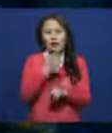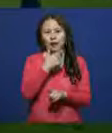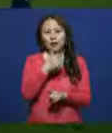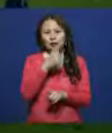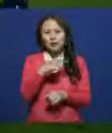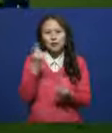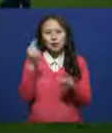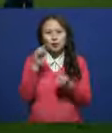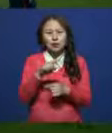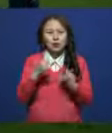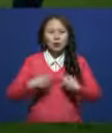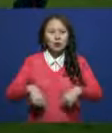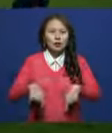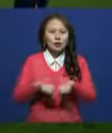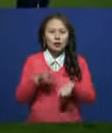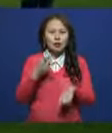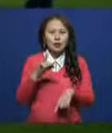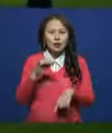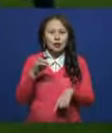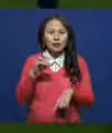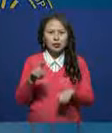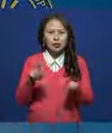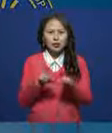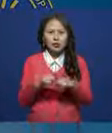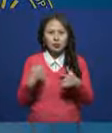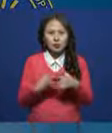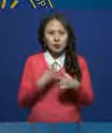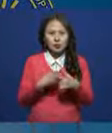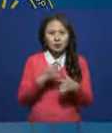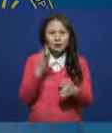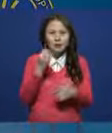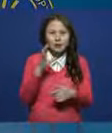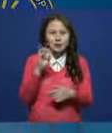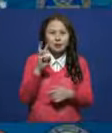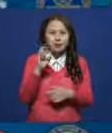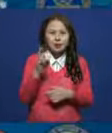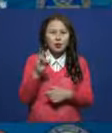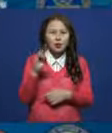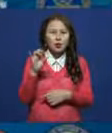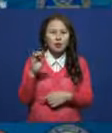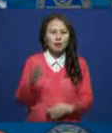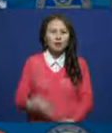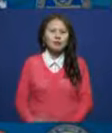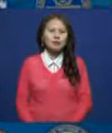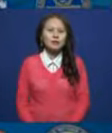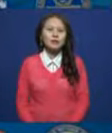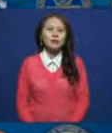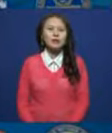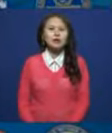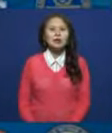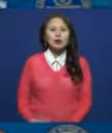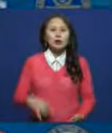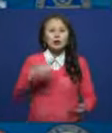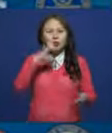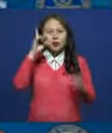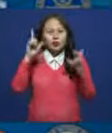қалыптастырған дейді алаңда ағынан жарылған Мейрамбек. Футбол әліппесін ол Бейсенбек Ізтілеуіпті меңгеріпті. Алғашқыда осы Қазақстан өзіне жарыстарға